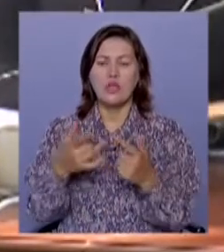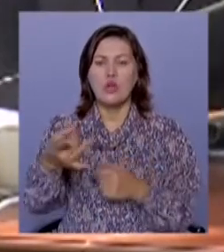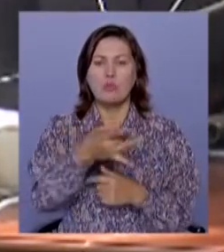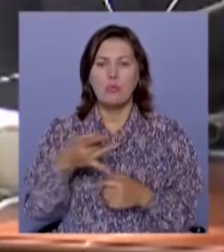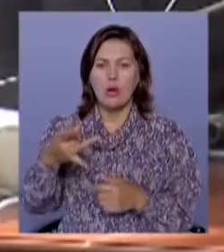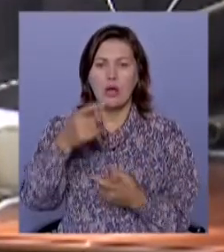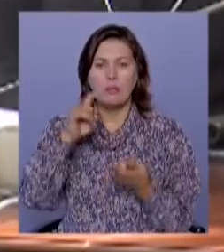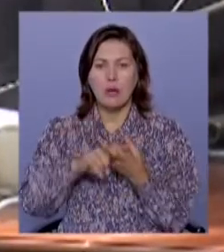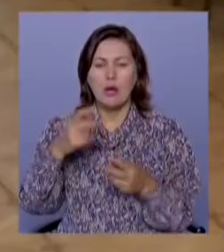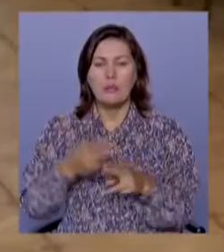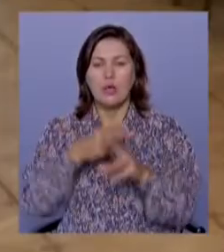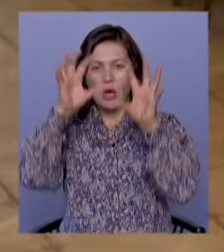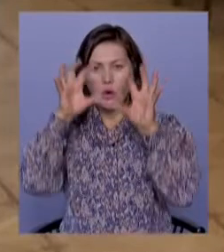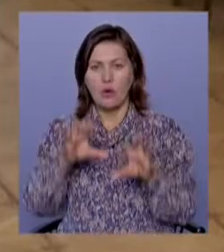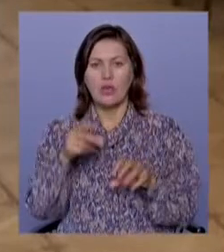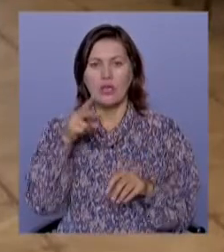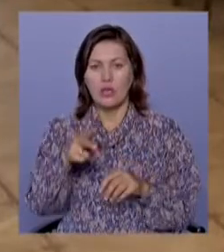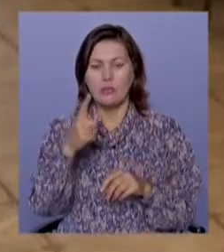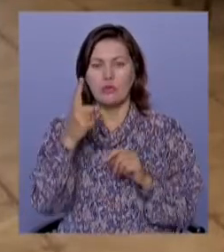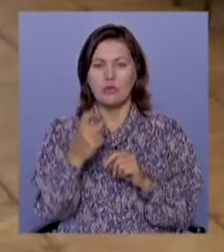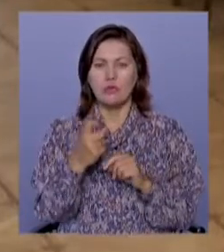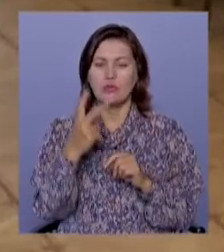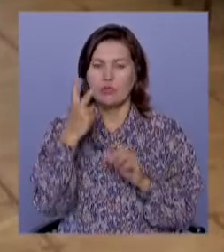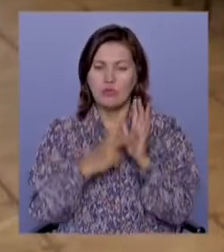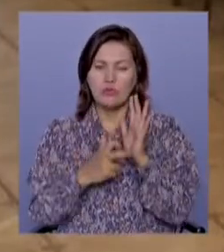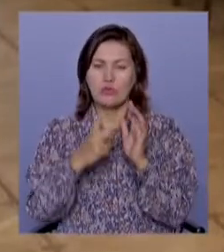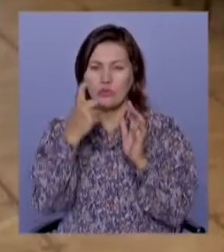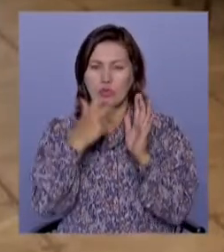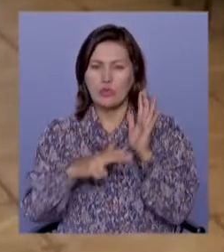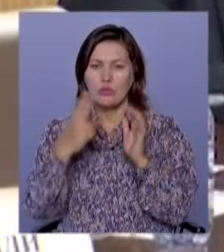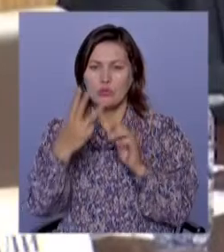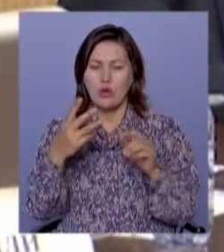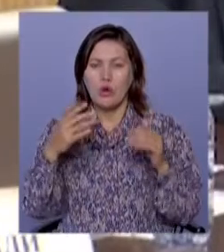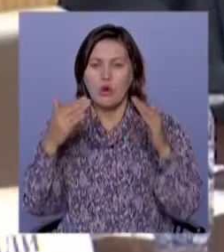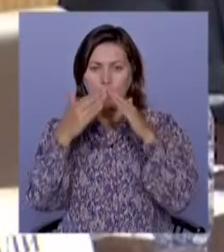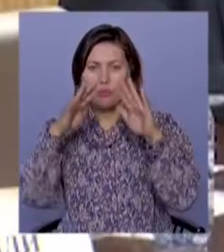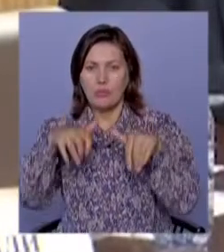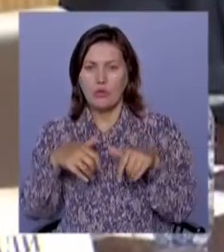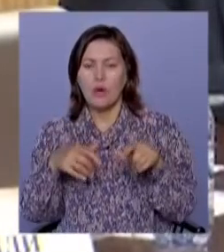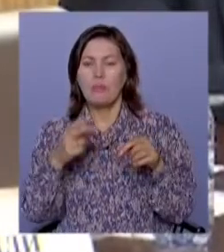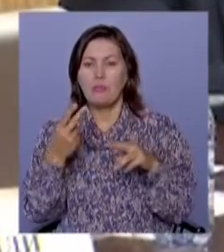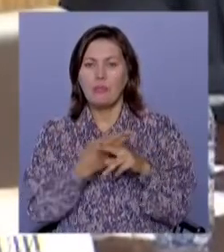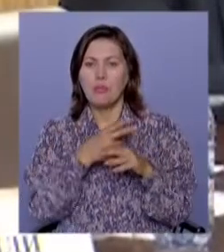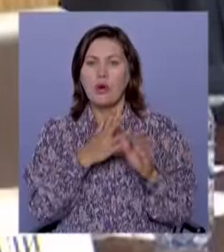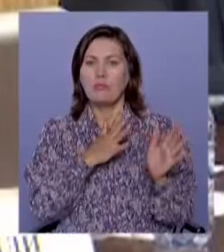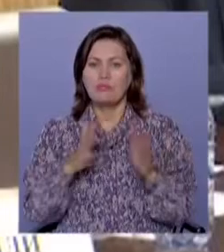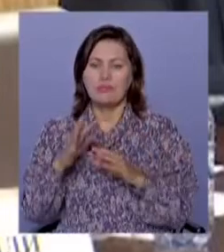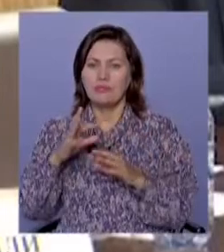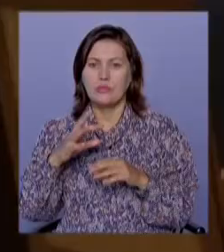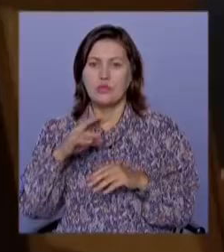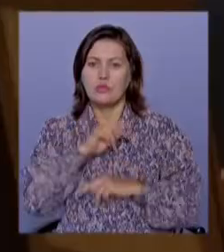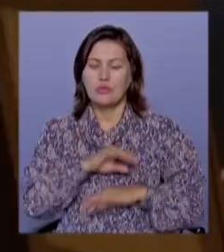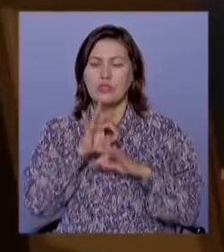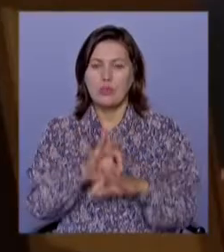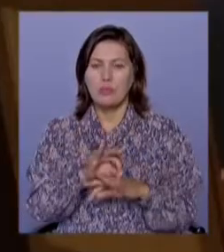бойынша заңсыз деп танылған 2183 тінтулер мен мүлікті тәркілеуді ретсіз жасалған деп таныған. Сонымен